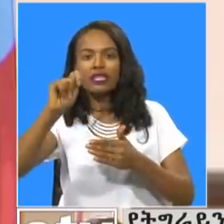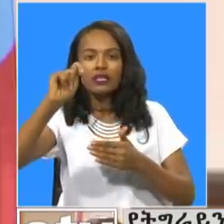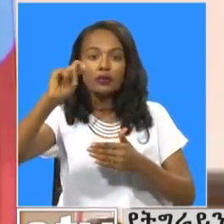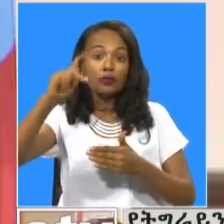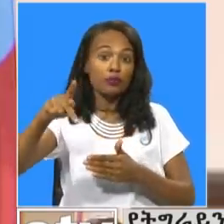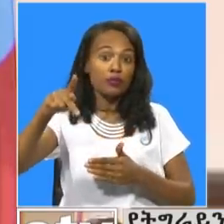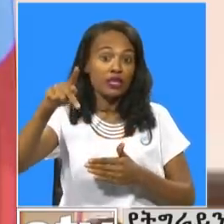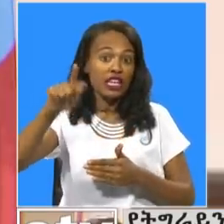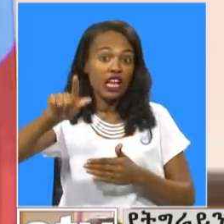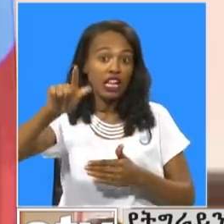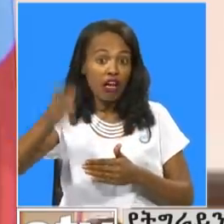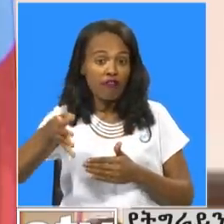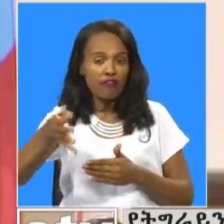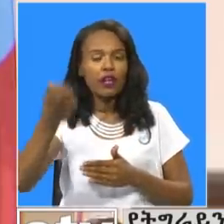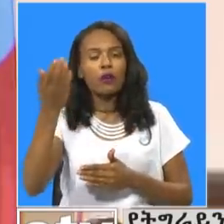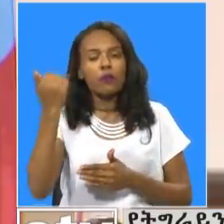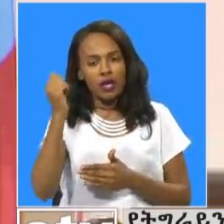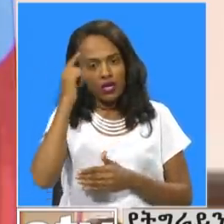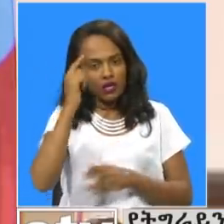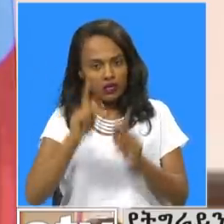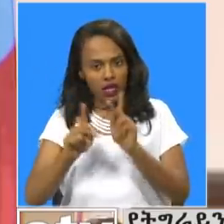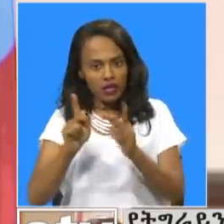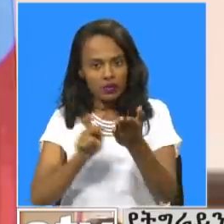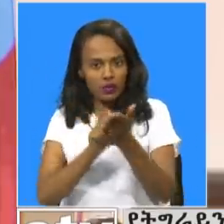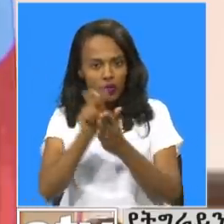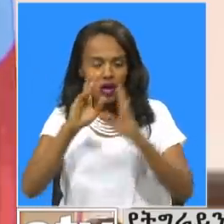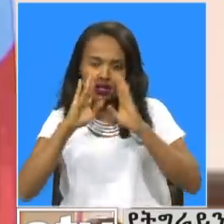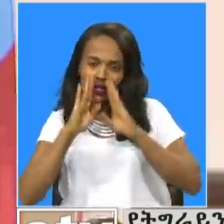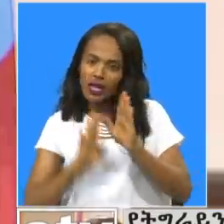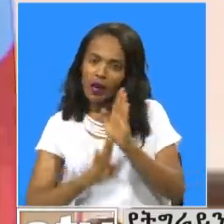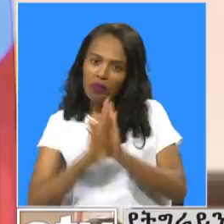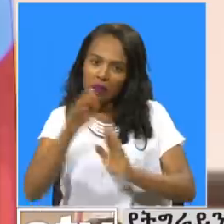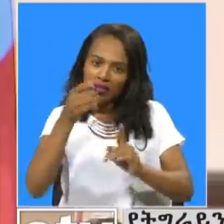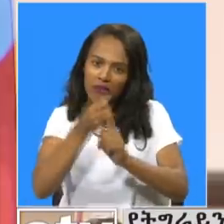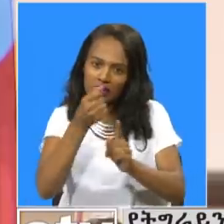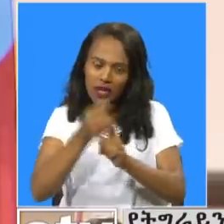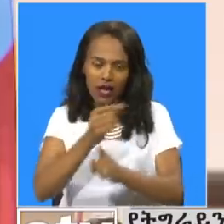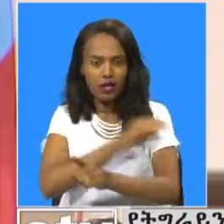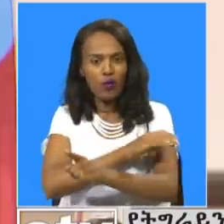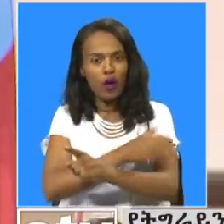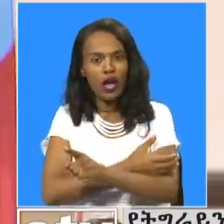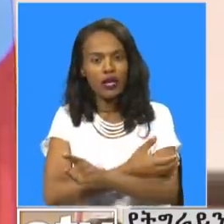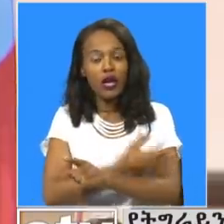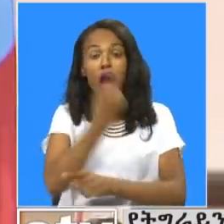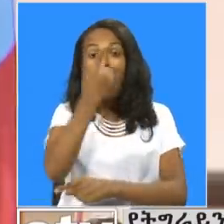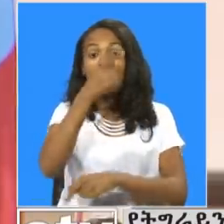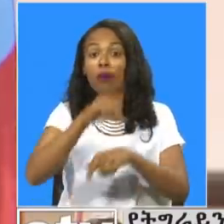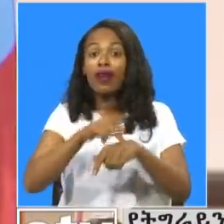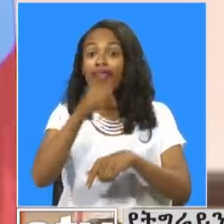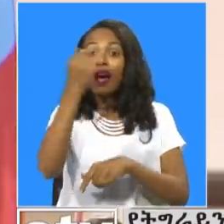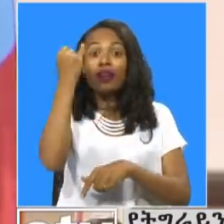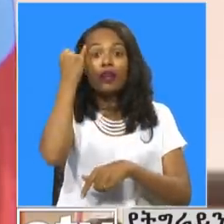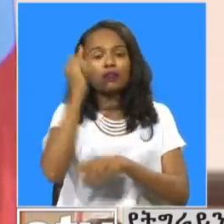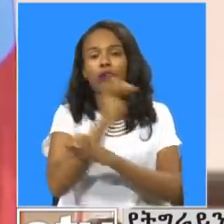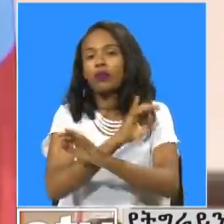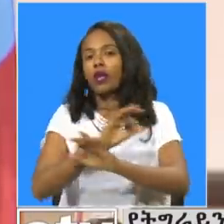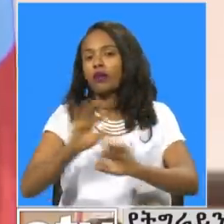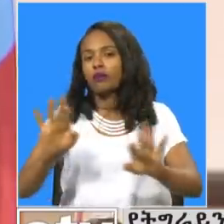በኢዲዩ ነበር። ለትግራይ ህዝብ ዴሞክራሲ፣ ሰላምና ልማት የሚታገለው ኃይል አንድ ፓርቲና አንድ ሀሳብ